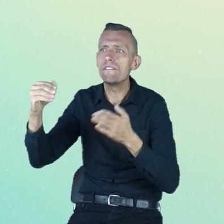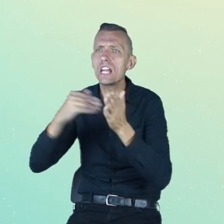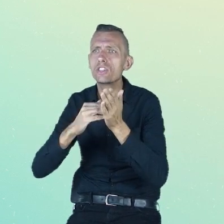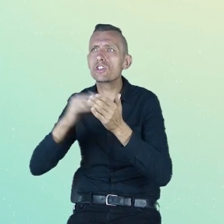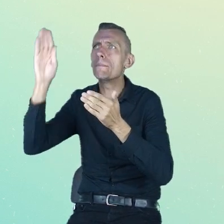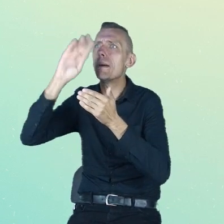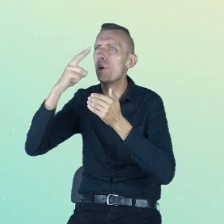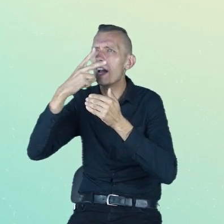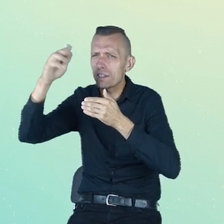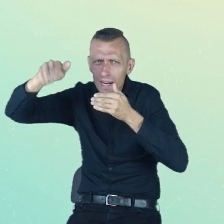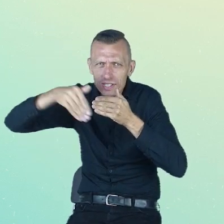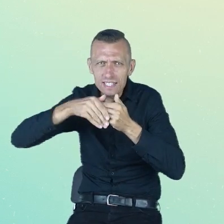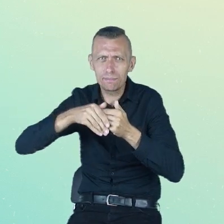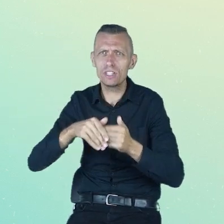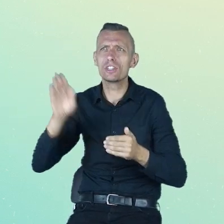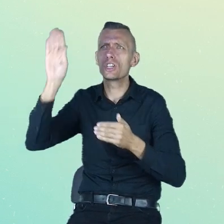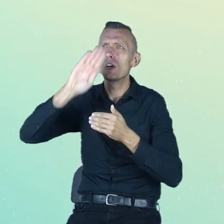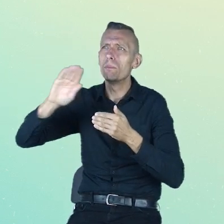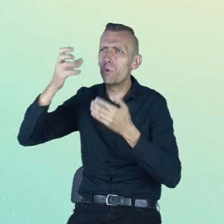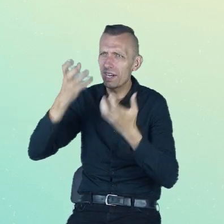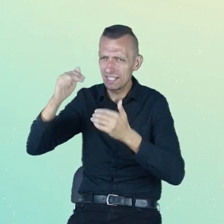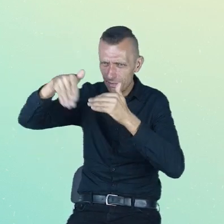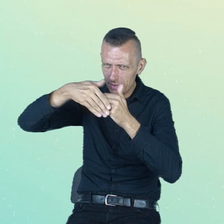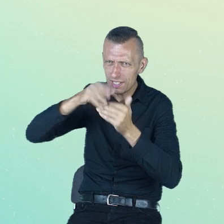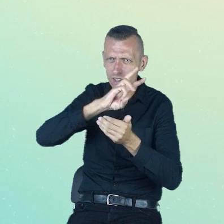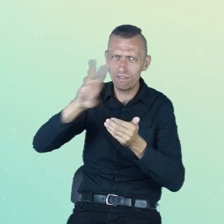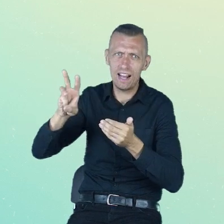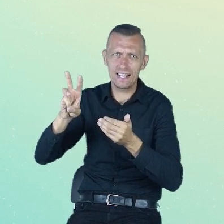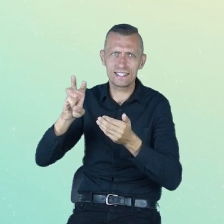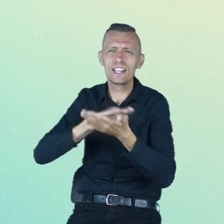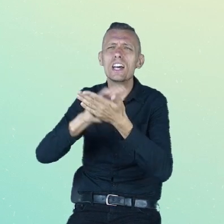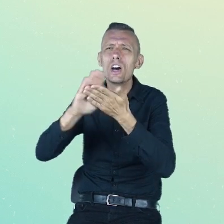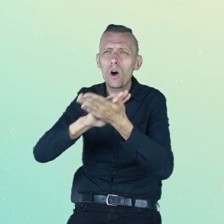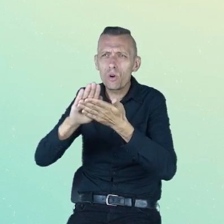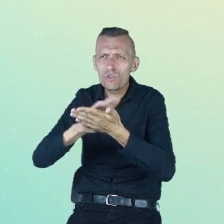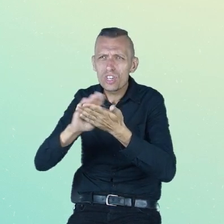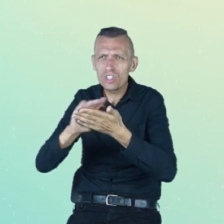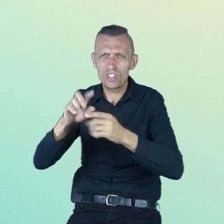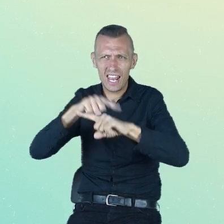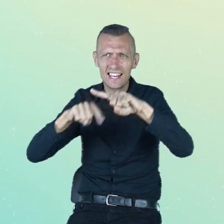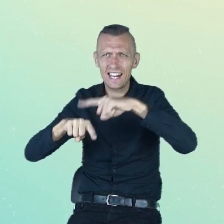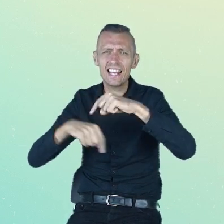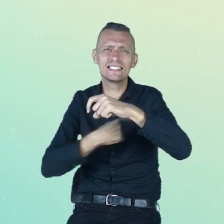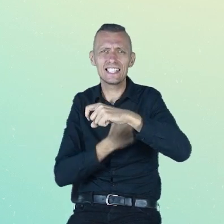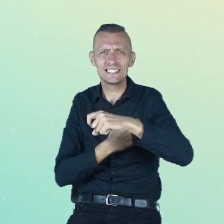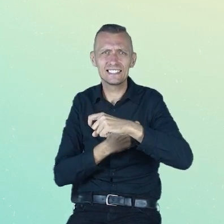do was. Obmyjcie ręce, grzesznicy, i oczyście serca, ludzie chwiejni.